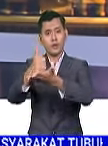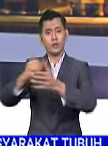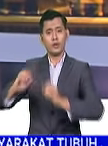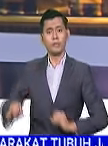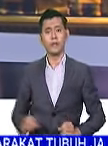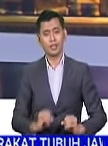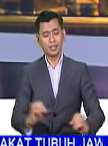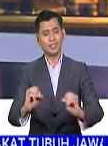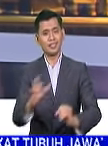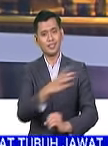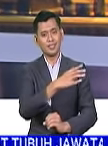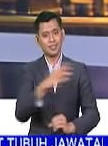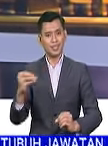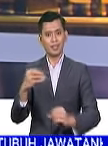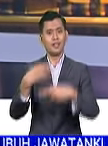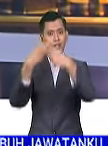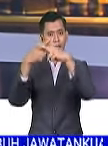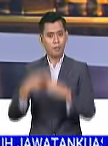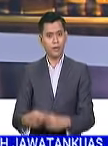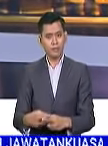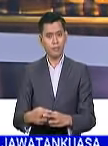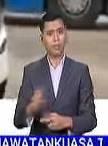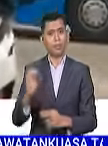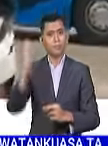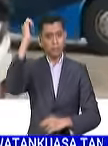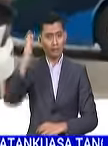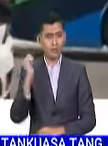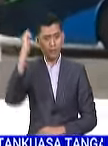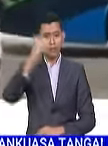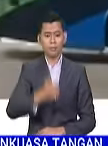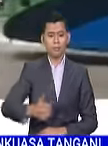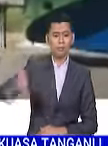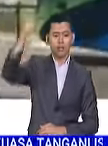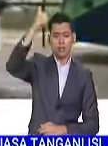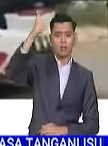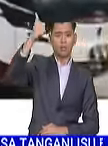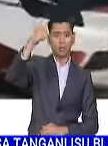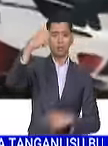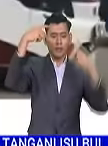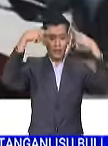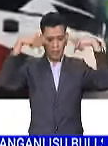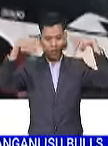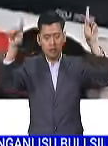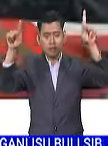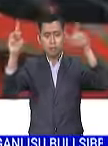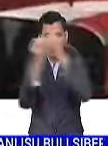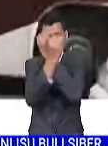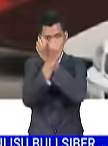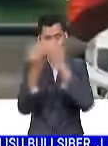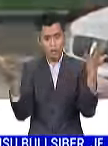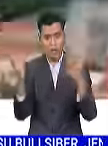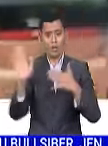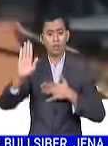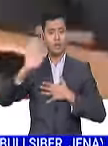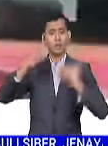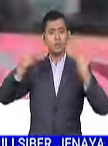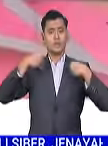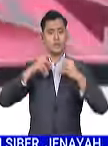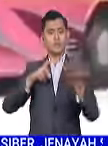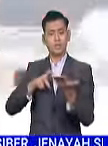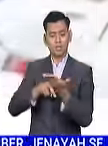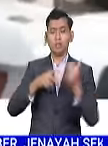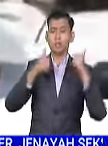operasi dan selenggara bas ekspres. Pengarah Urusan Ekspres Perdana Laili Ismail ketika dihubungi mengakui jualan tiket